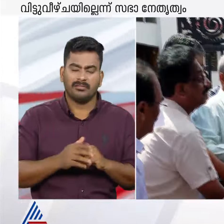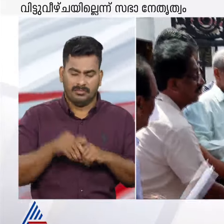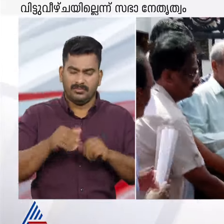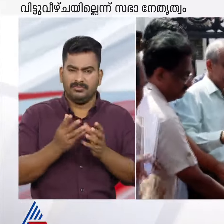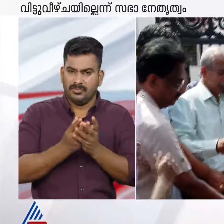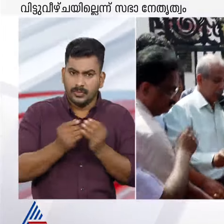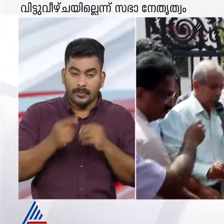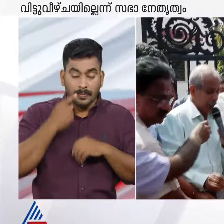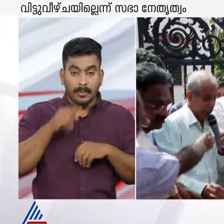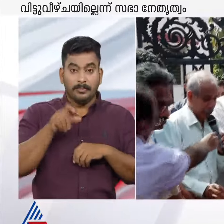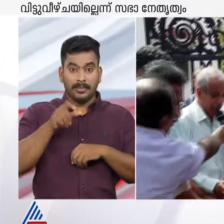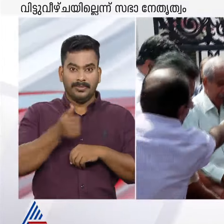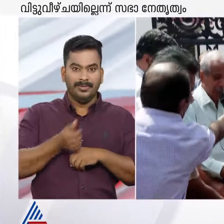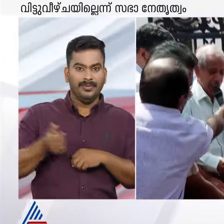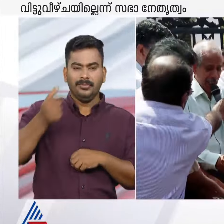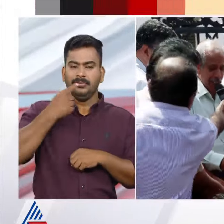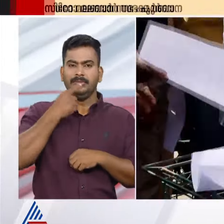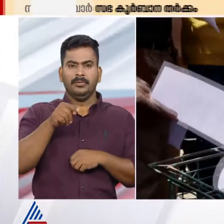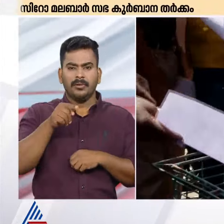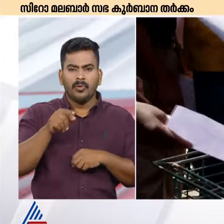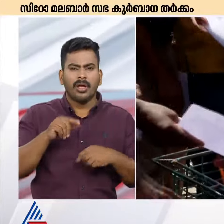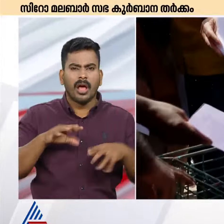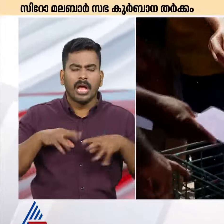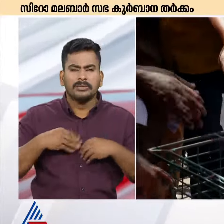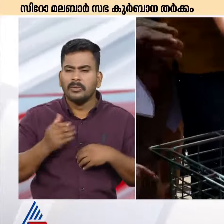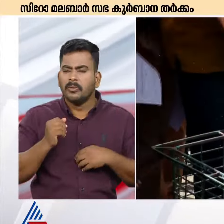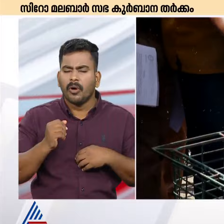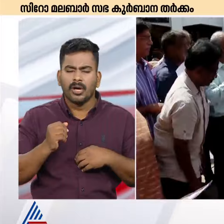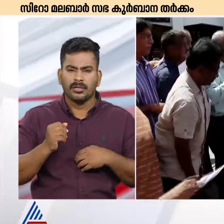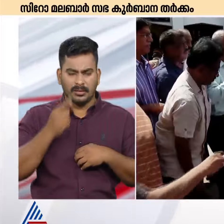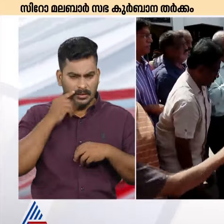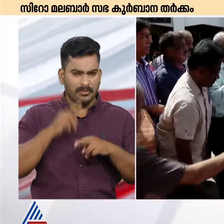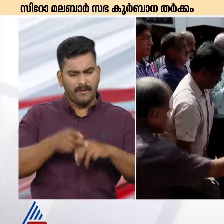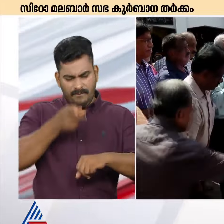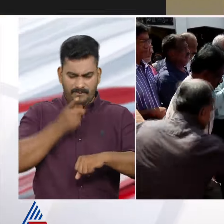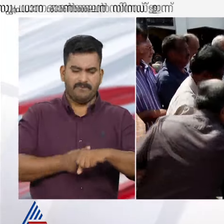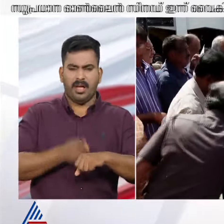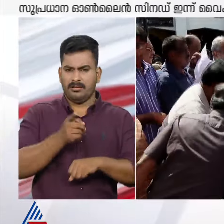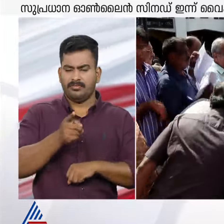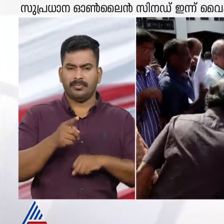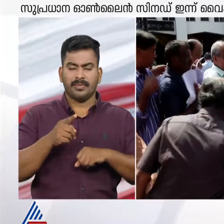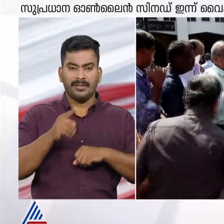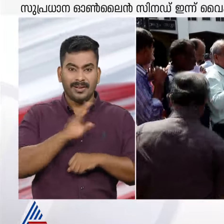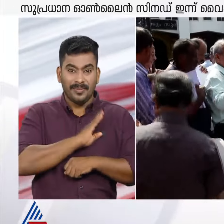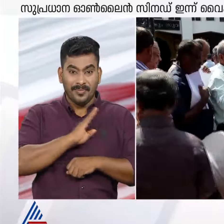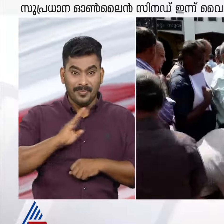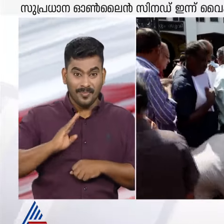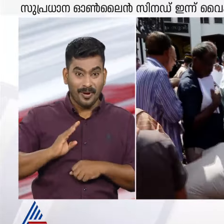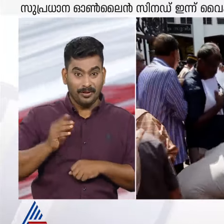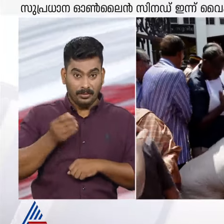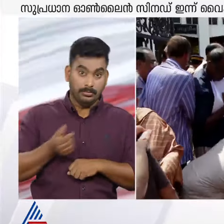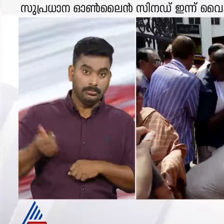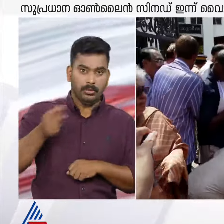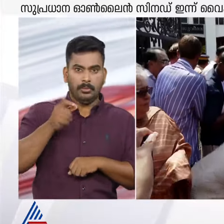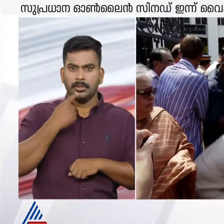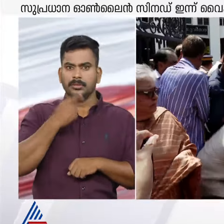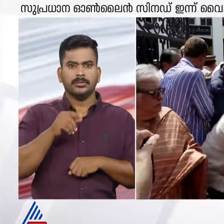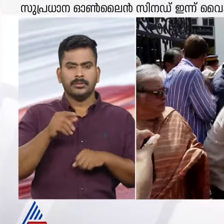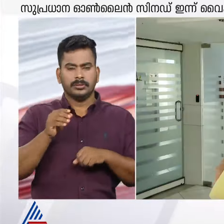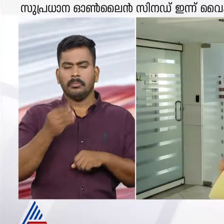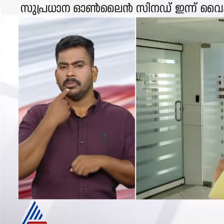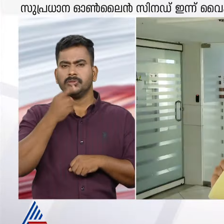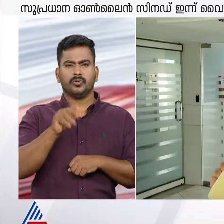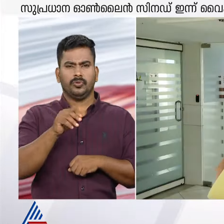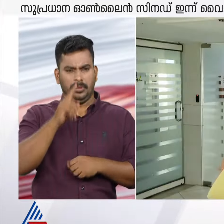സഭയെ അനുസരിക്കാത്ത വിഘടിത വിഭാഗത്തിനെതിരെ മുഖം നോക്കാതെ നടപടി വേണമെന്നാവശ്യപ്പെട്ട് സിനഡ് കുർബാനയെ അനുകൂലിക്കുന്ന വിശ്വാസി സംഘടനകൾ